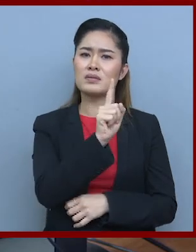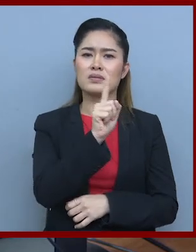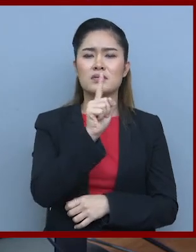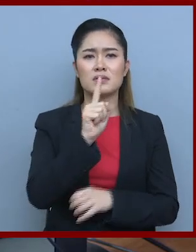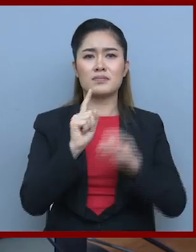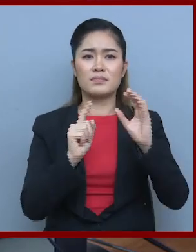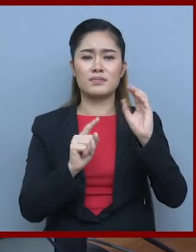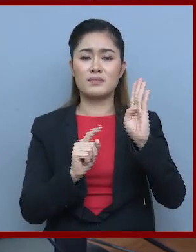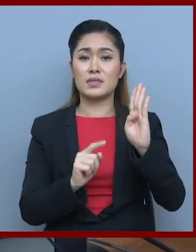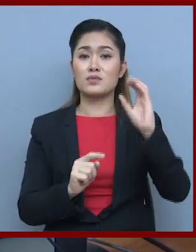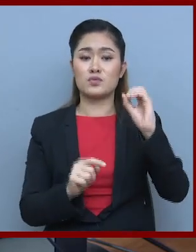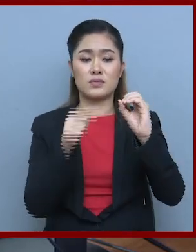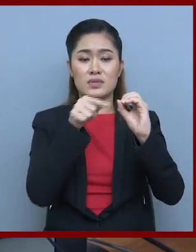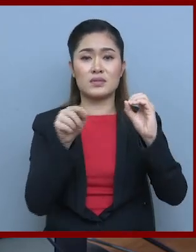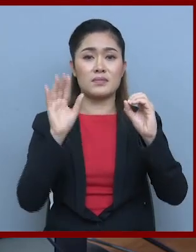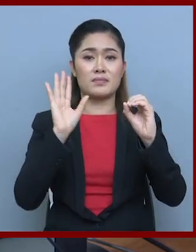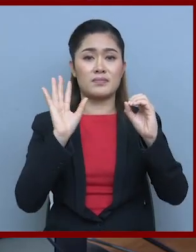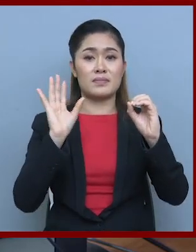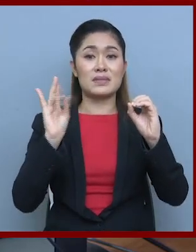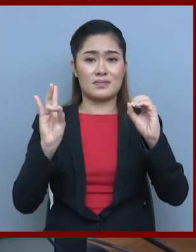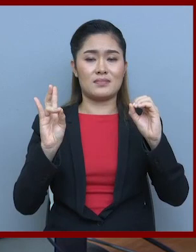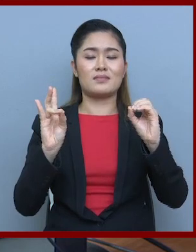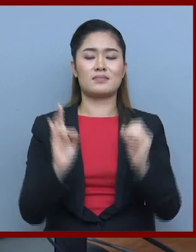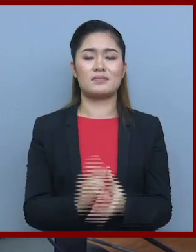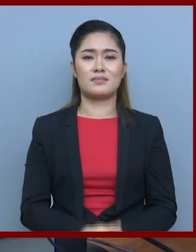ไอ้ B0 ถึง B อะไรครับ B7